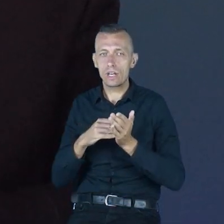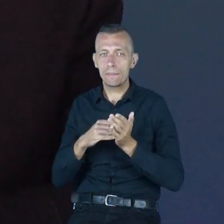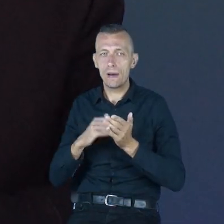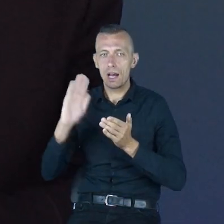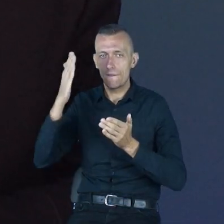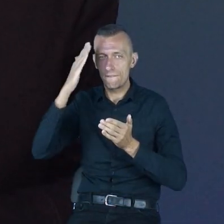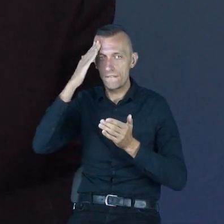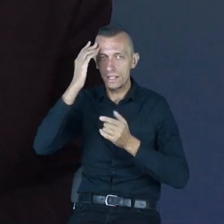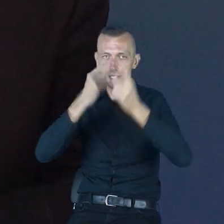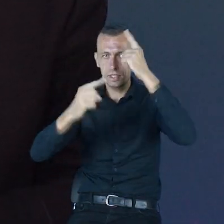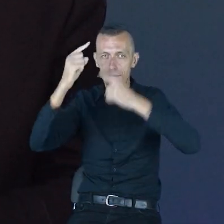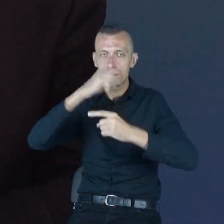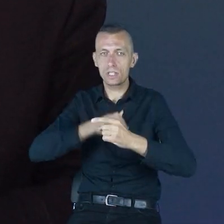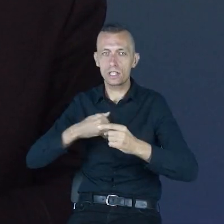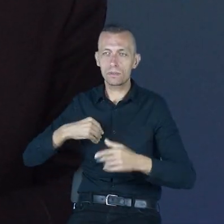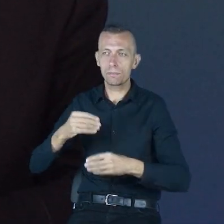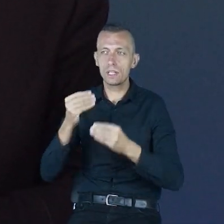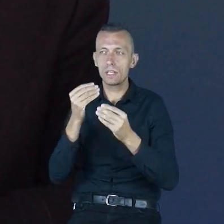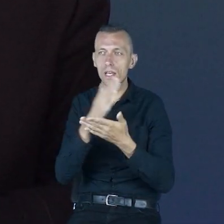Jezus Chrystus bierze nas,